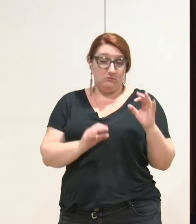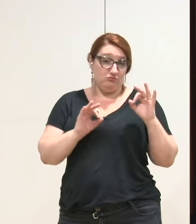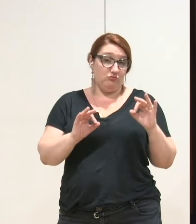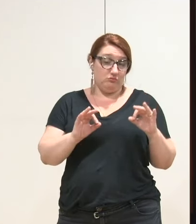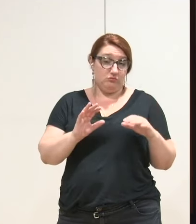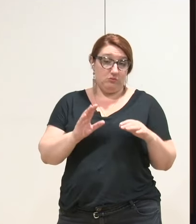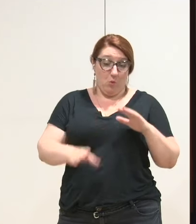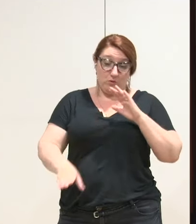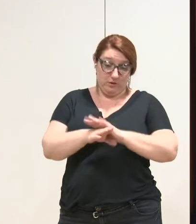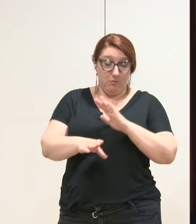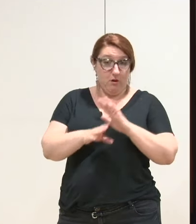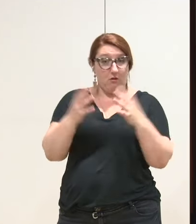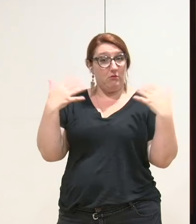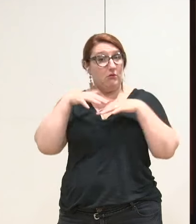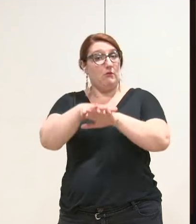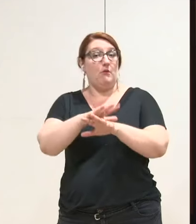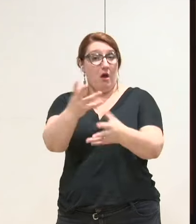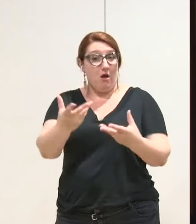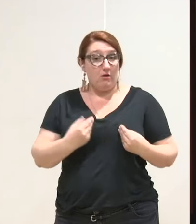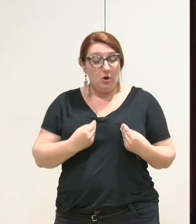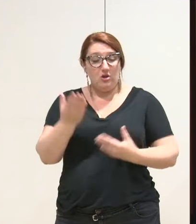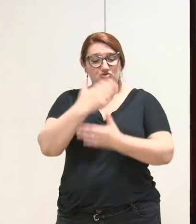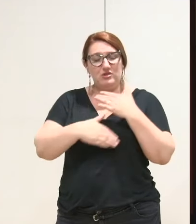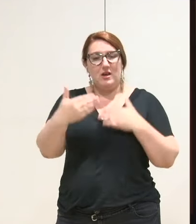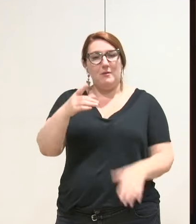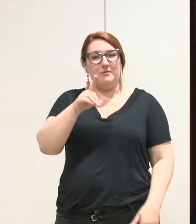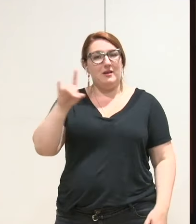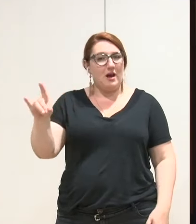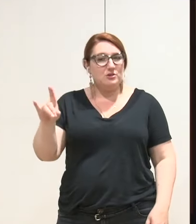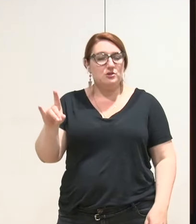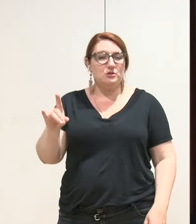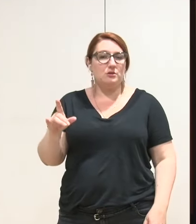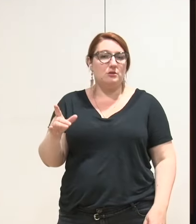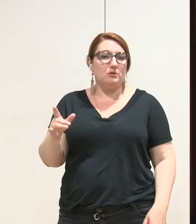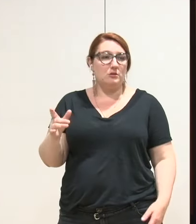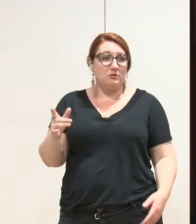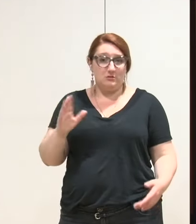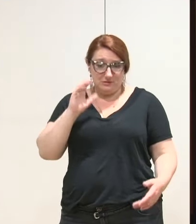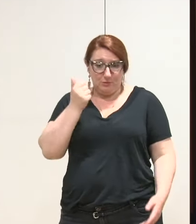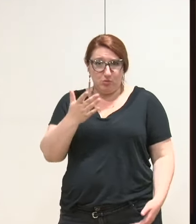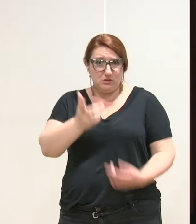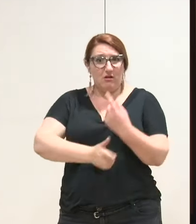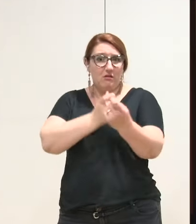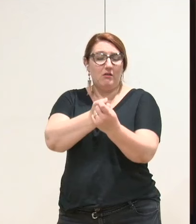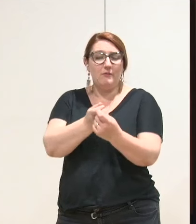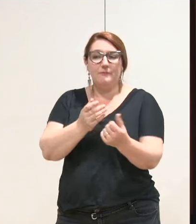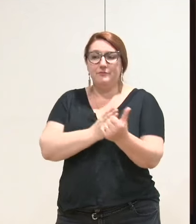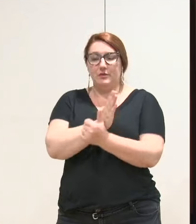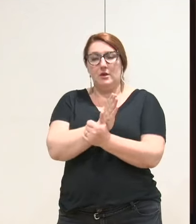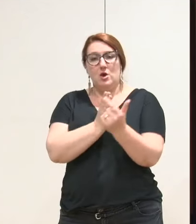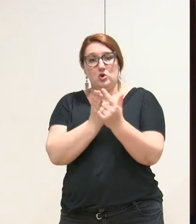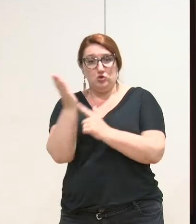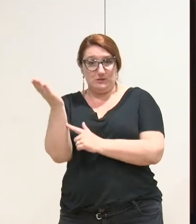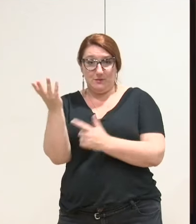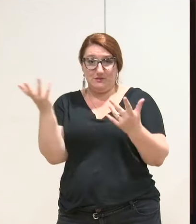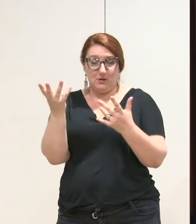l'impulsion qui a été donnée à ces accueils mutuel des maisons des habitants à leur nouvelle appellation au nouveau projets qui les a guidés le deuxième enjeu